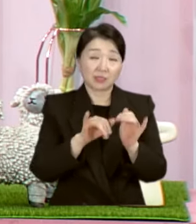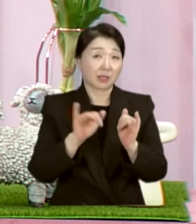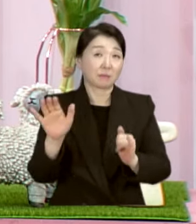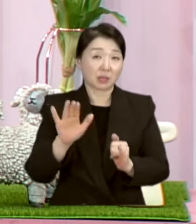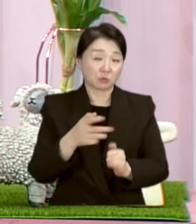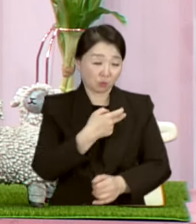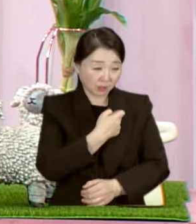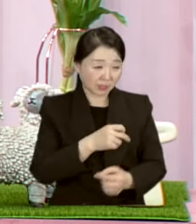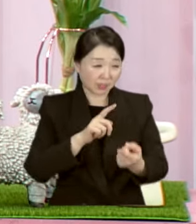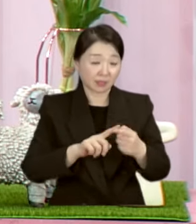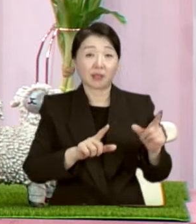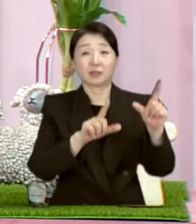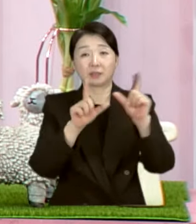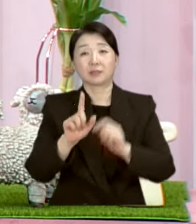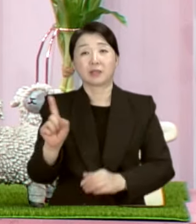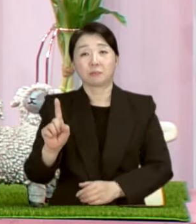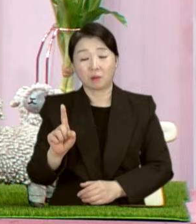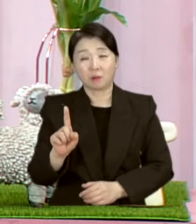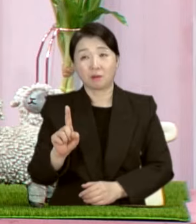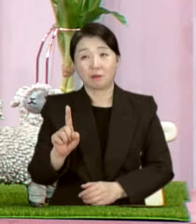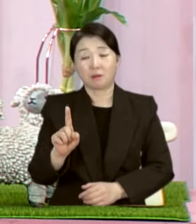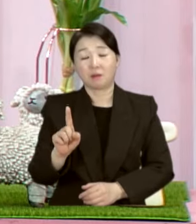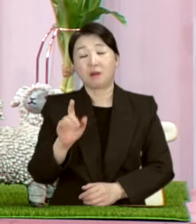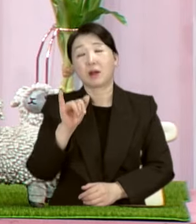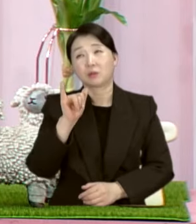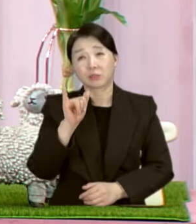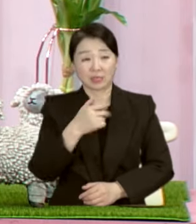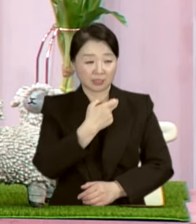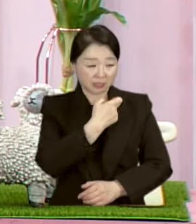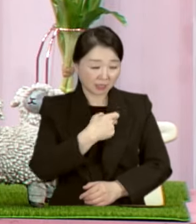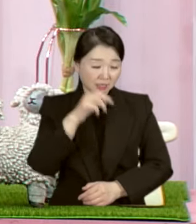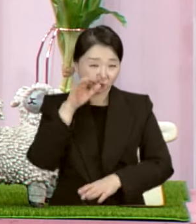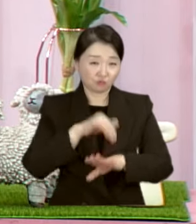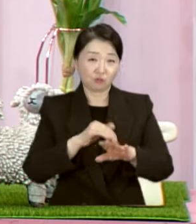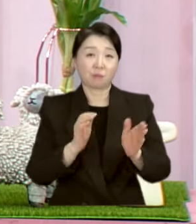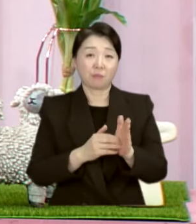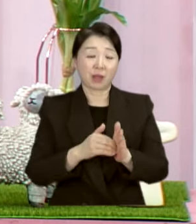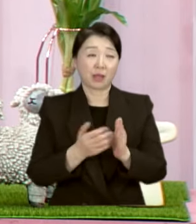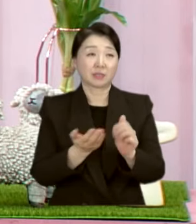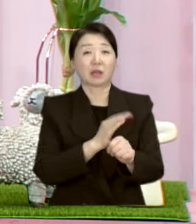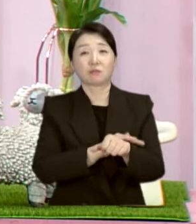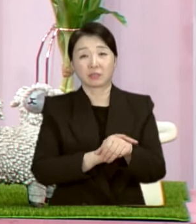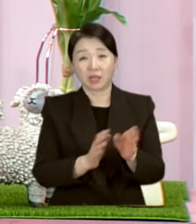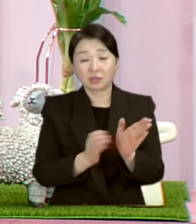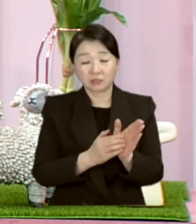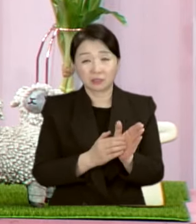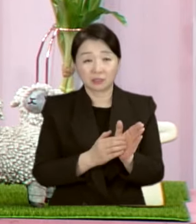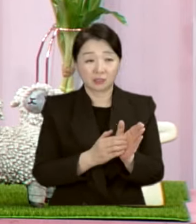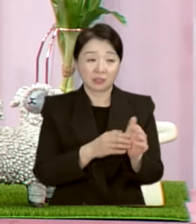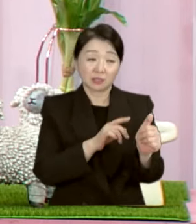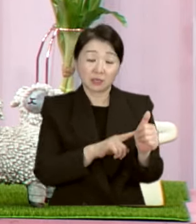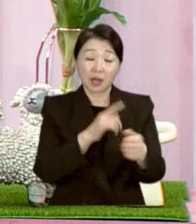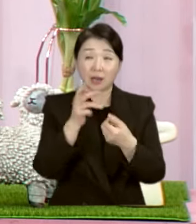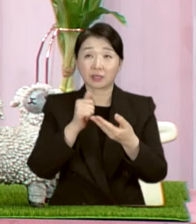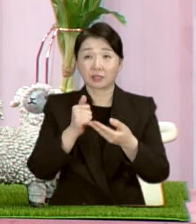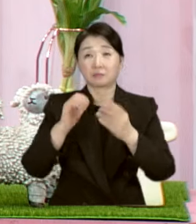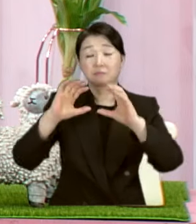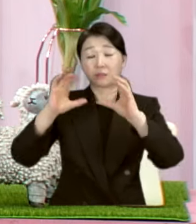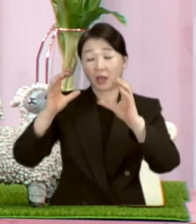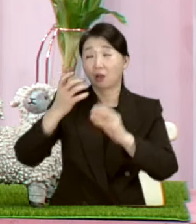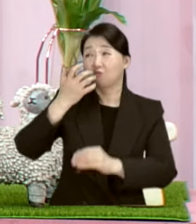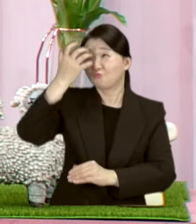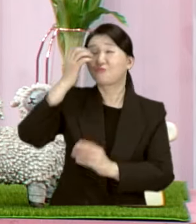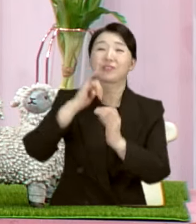네네. 제자로서의 삶을 살 수 있도록 제자 훈련하고 양육을 해서 그 친구들 또한 이제 하나님 나라를